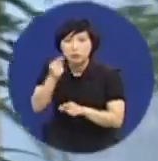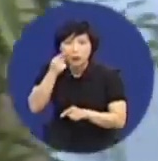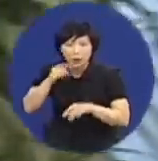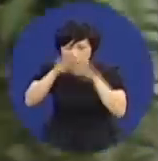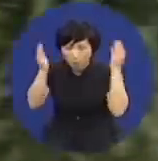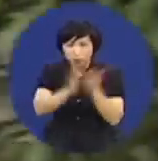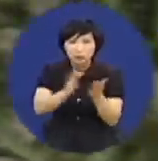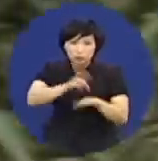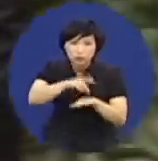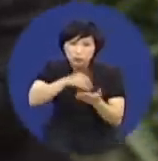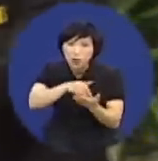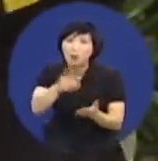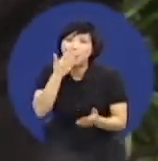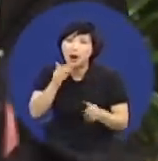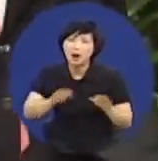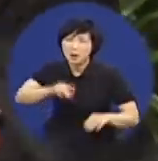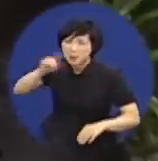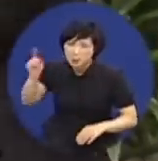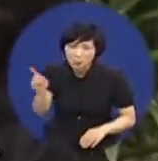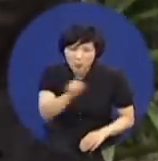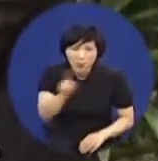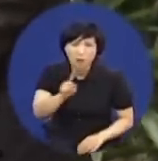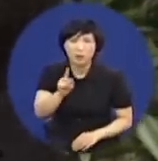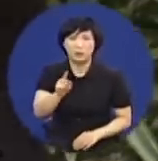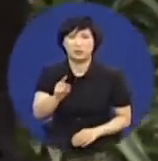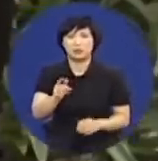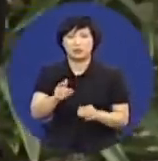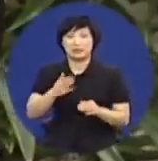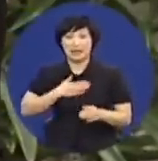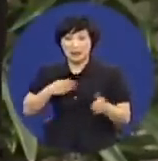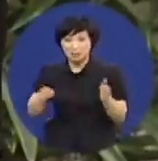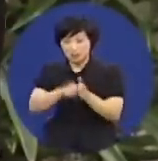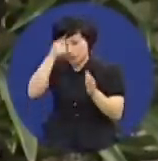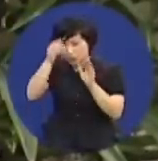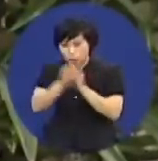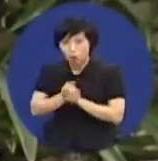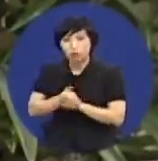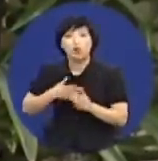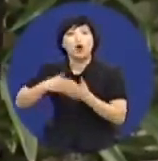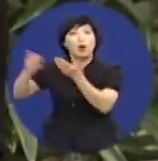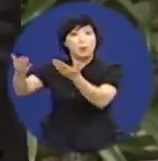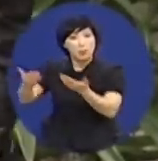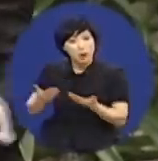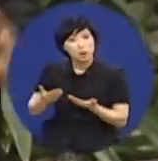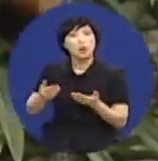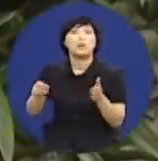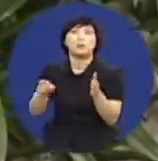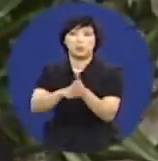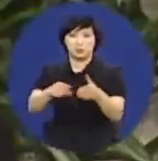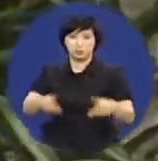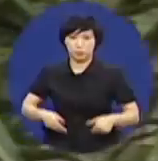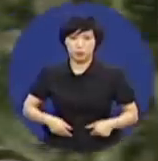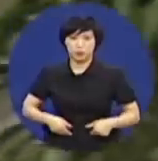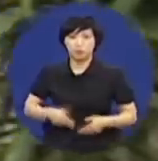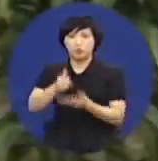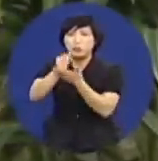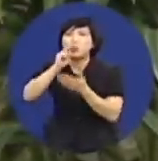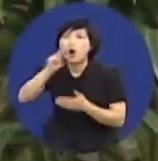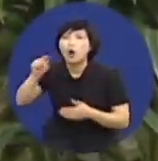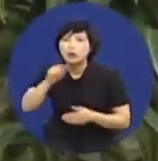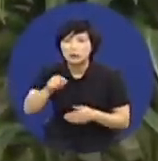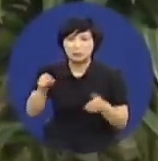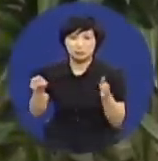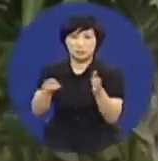名によって病を治しなさい。悪霊を取り払いなさい。何事でも信じて求めたものは受けたと信じ